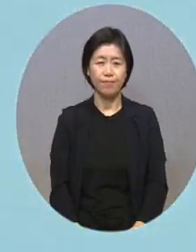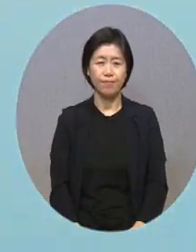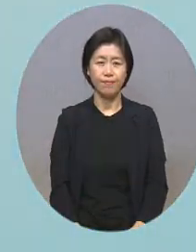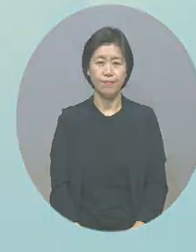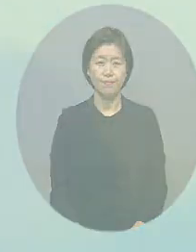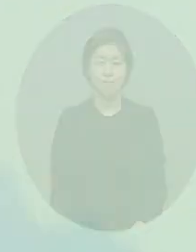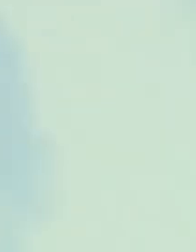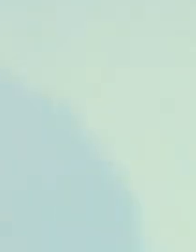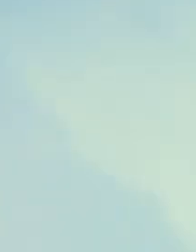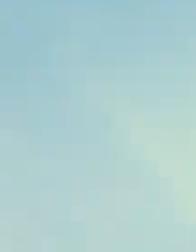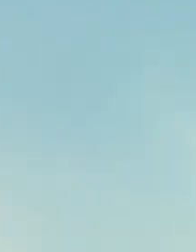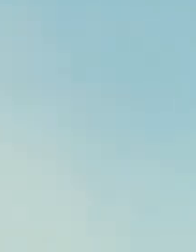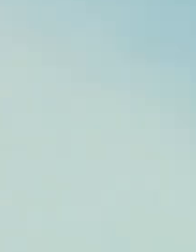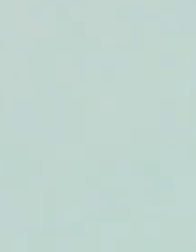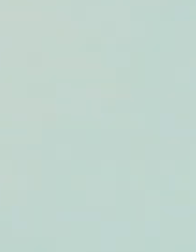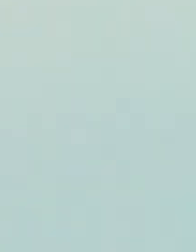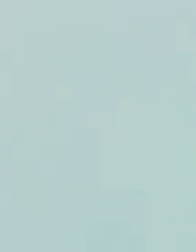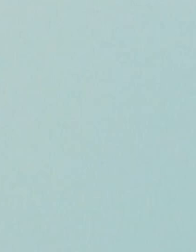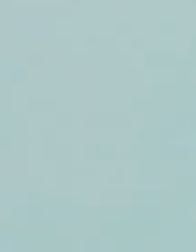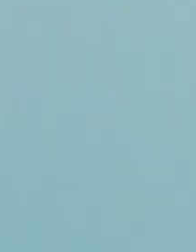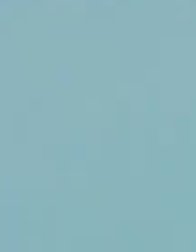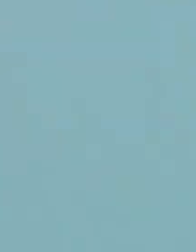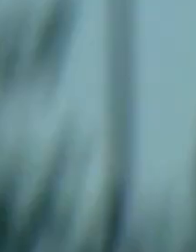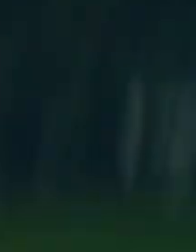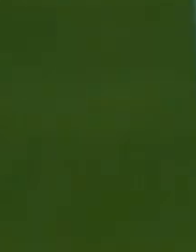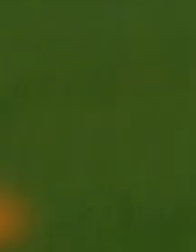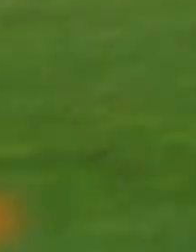오, 뒷땅이다. 괜찮나?